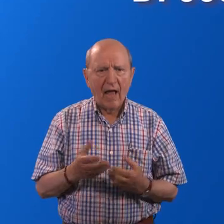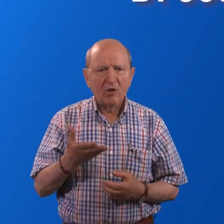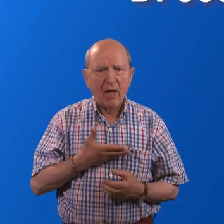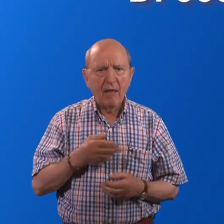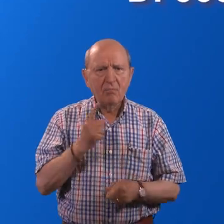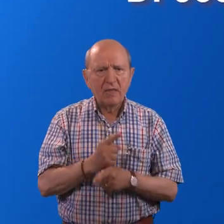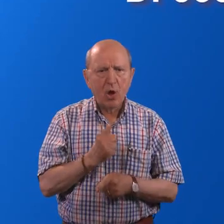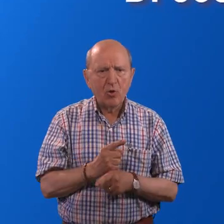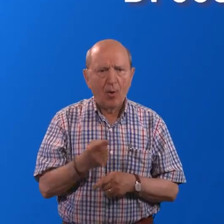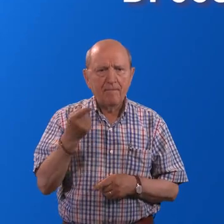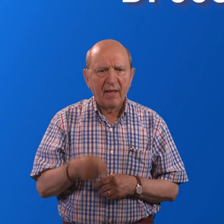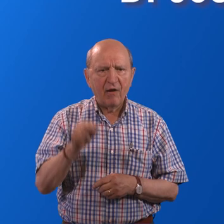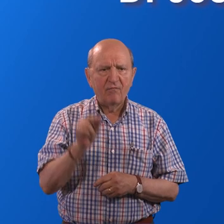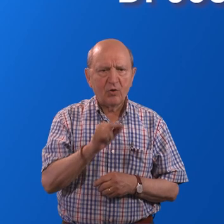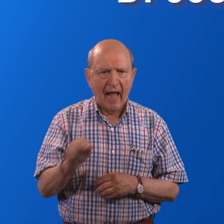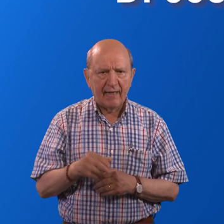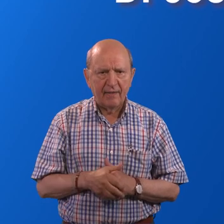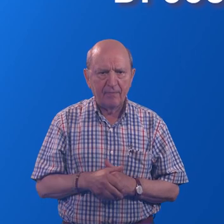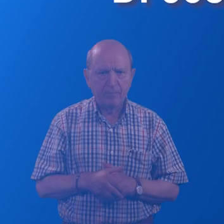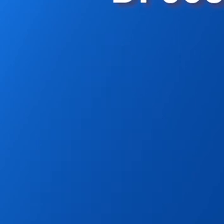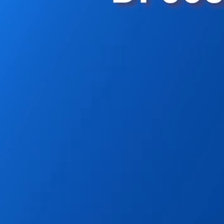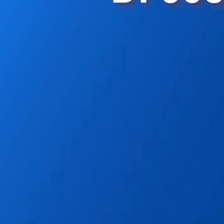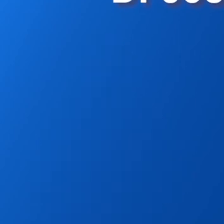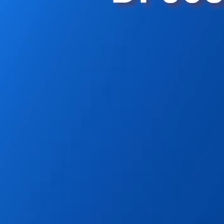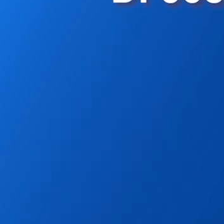di cosa c'è bisogno per votare